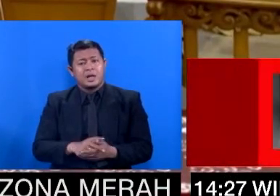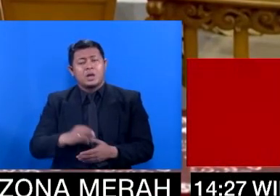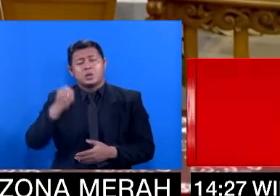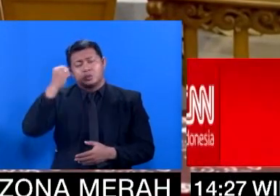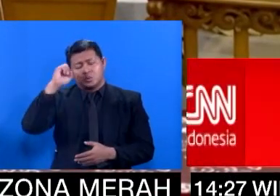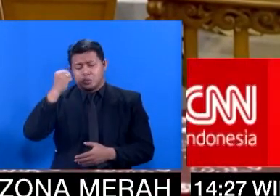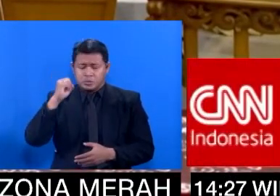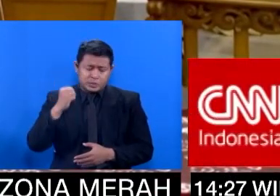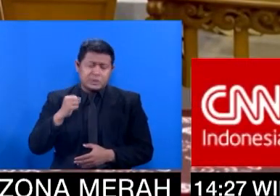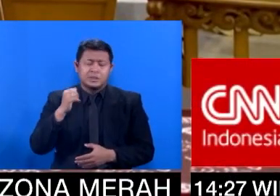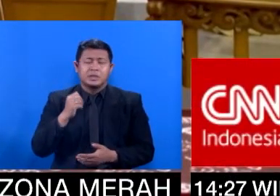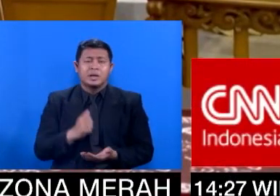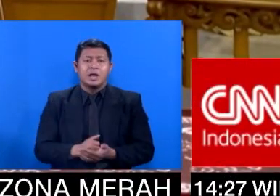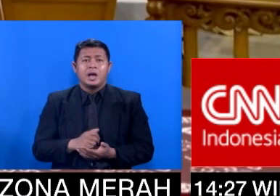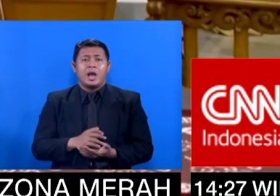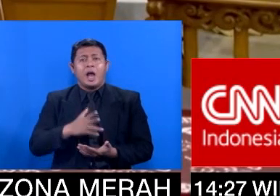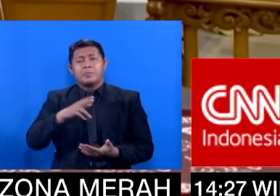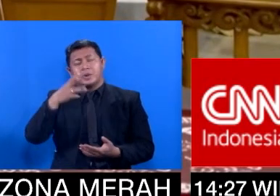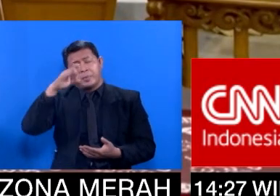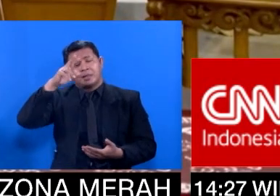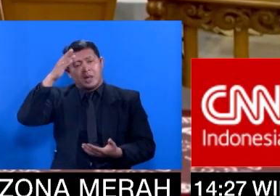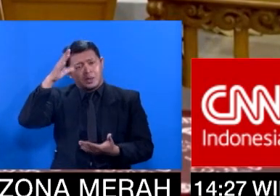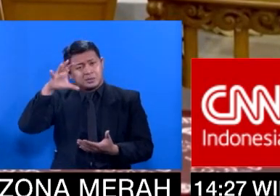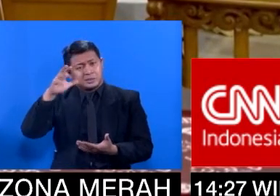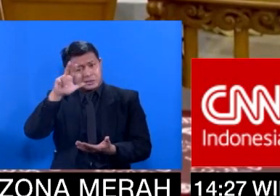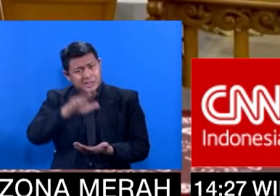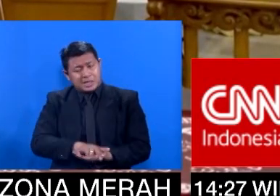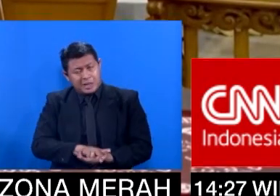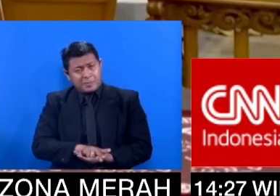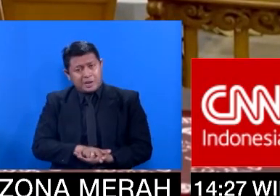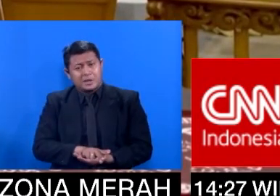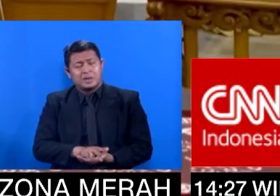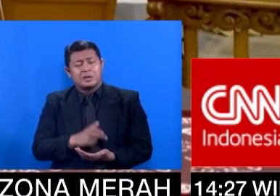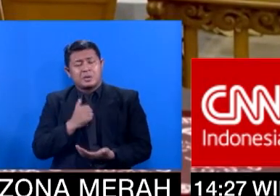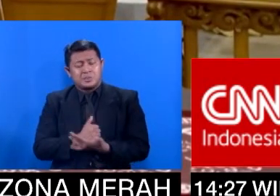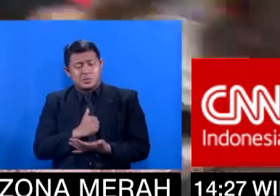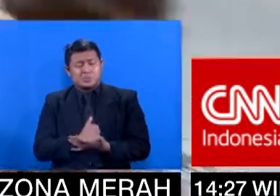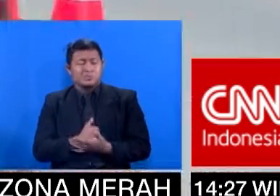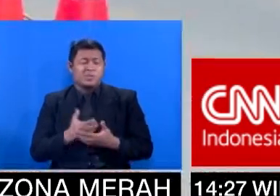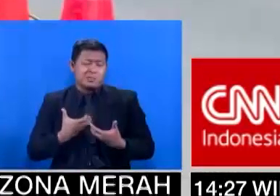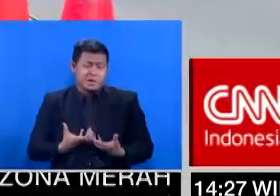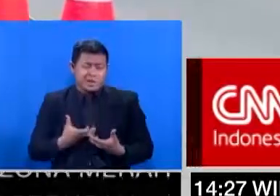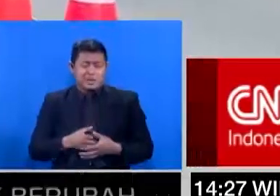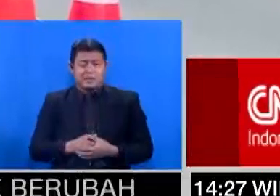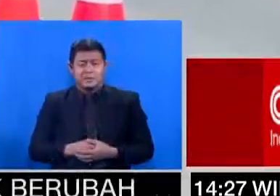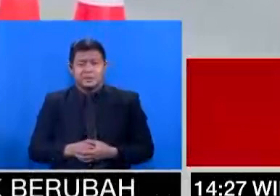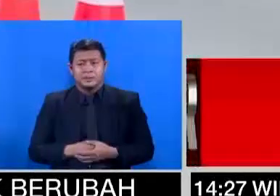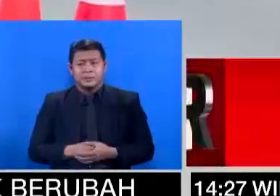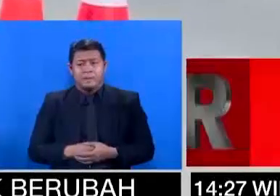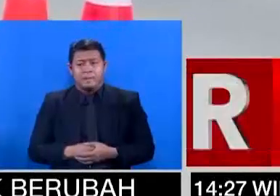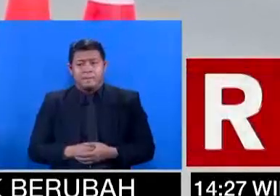kita hindari, yang harus diambil pemerintah meskipun itu sangat-sangat berat.